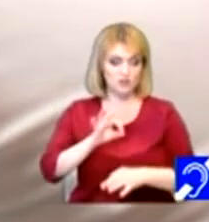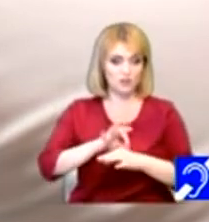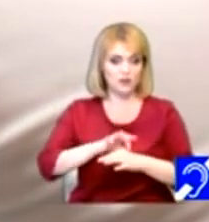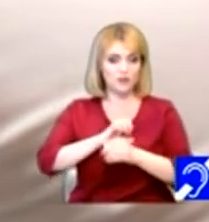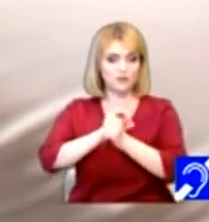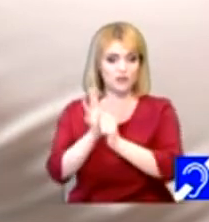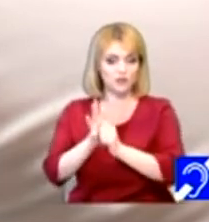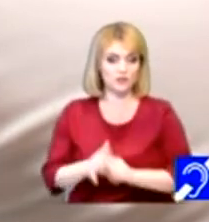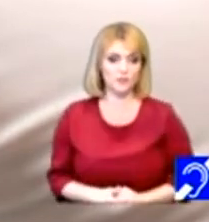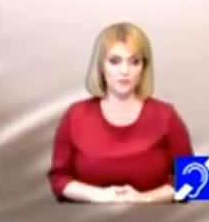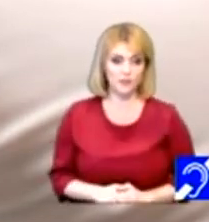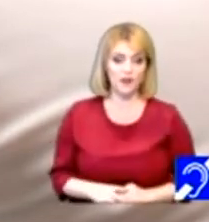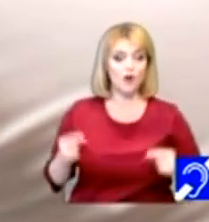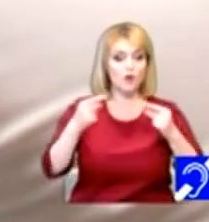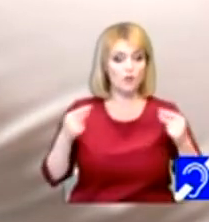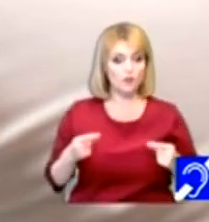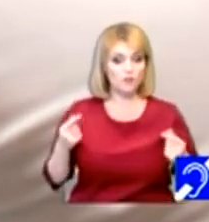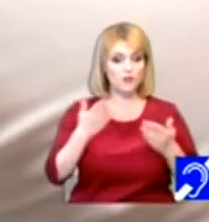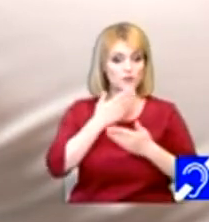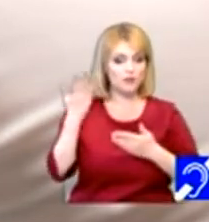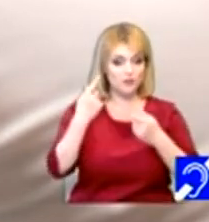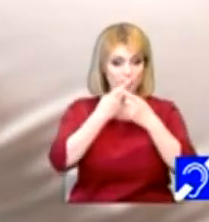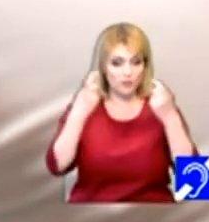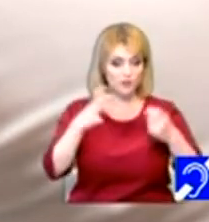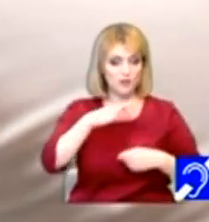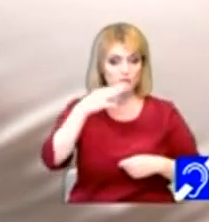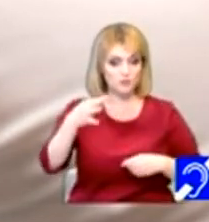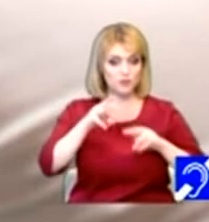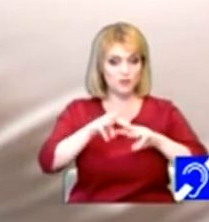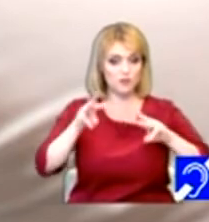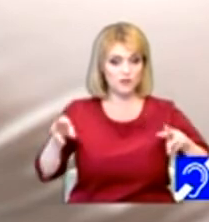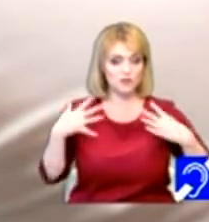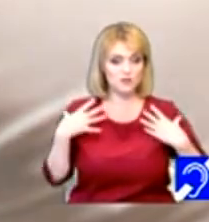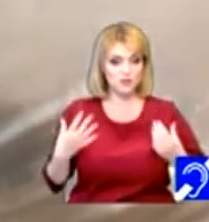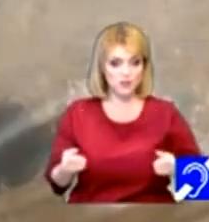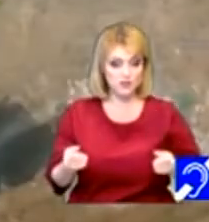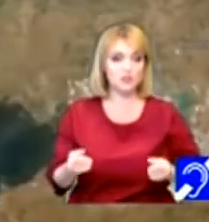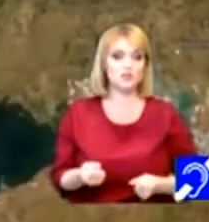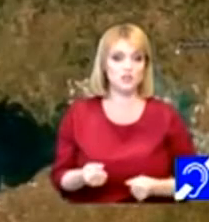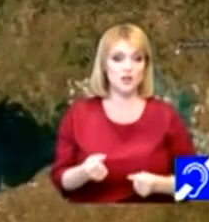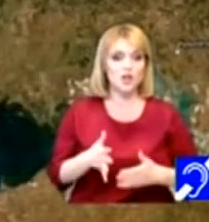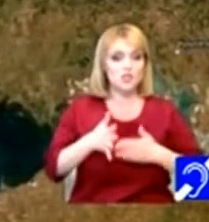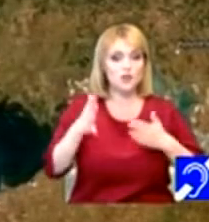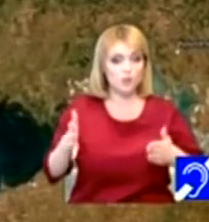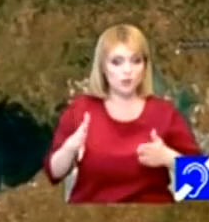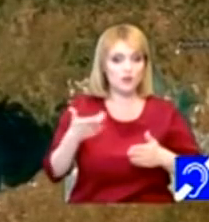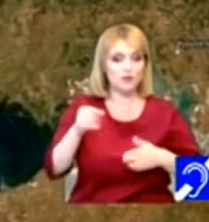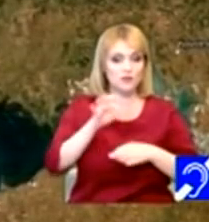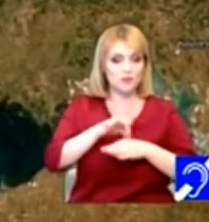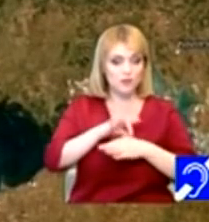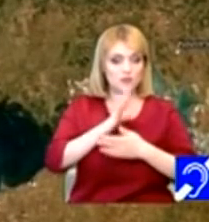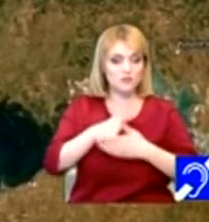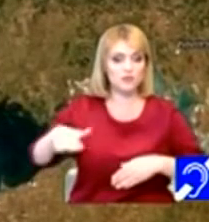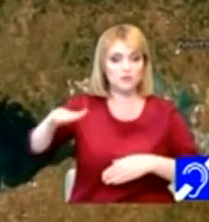mare de infectare. Conform ultimelor date prezentate de Ministerul Sănătății, Muncii și Protecției Sociale, cele mai afectate zone sunt